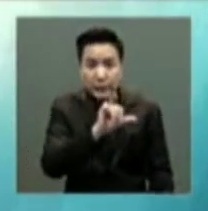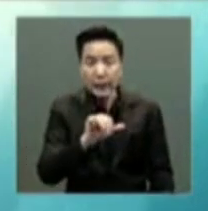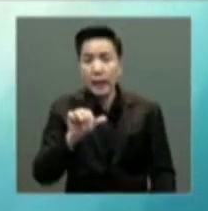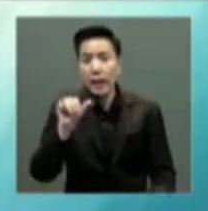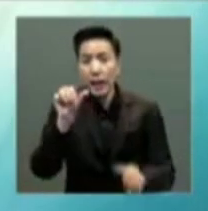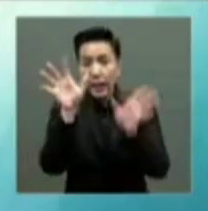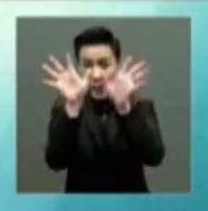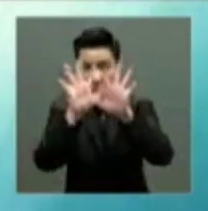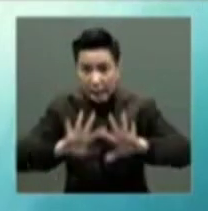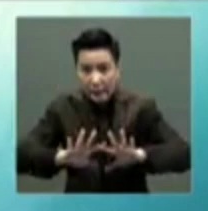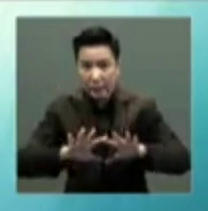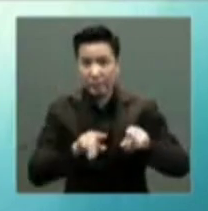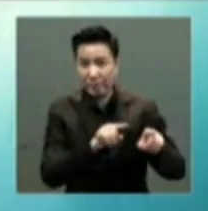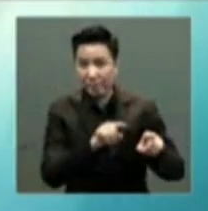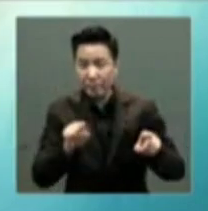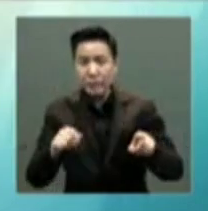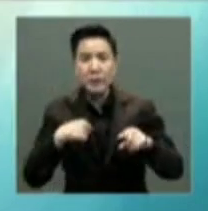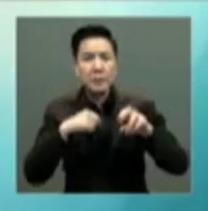อ****เฉียงใต้นี้มีประเด็นนี้กันเป็นประเด็นเร่งด่วนนะครับก็ได้มีการประชุมกันเมื่อเช้านี้มีประชุมกันไปรอบนึงแล้วนะครับส่วนช่วงบ่ายก็จะมีการประชุมกันในคู่เจรจาที่จะประสบปัญหาเดียวกันนั่นก็คือมีจีนมีญี่ปุ่นและเกาหลีใต้ด้วยซึ่งก็เป็นประเทศที่เราได้พูดกันบ่อยๆนะครับว่าได้รับผลกระทบนี้นะครับแล้วก็จริงก็เป็นประเทศแรกที่ได้มีการติดเชื้อนี้และนำไปสู่การที่ควบคุมได้แล้วก็ไปช่วยเหลือประเทศอื่นๆประสบการณ์ของเขาคงได้มีส่วนร่วมที่จะมาช่วยประเทศทางกลุ่มอาเซียนของเราด้วยนะครับไปรายงานประจำวันนะครับเรื่องของสถิตินะครับในตรงนี้วันนี้นะครับก็จะได้เห็นภาพว่า